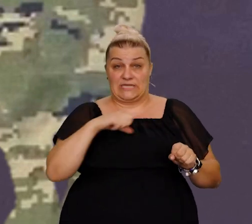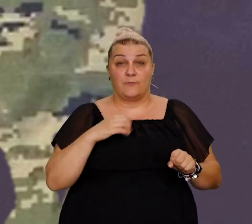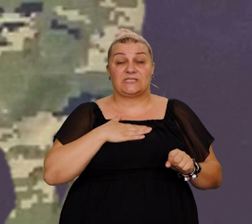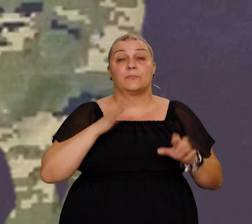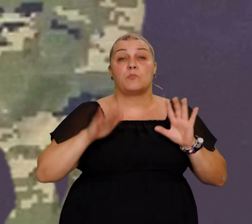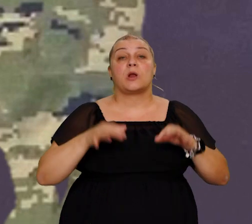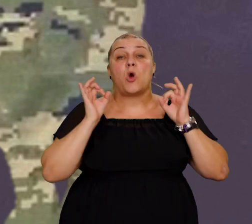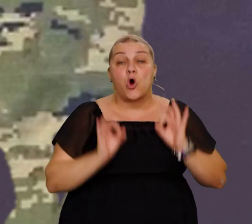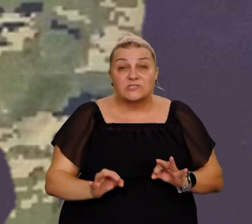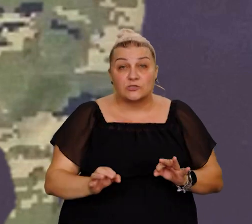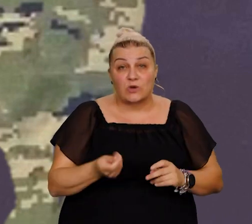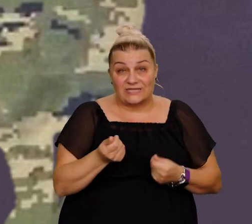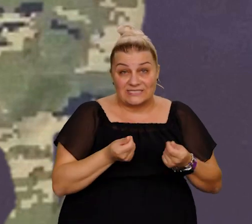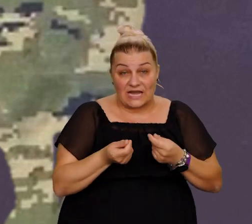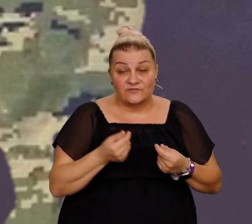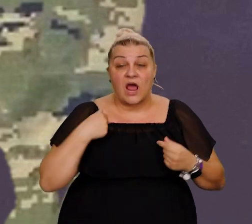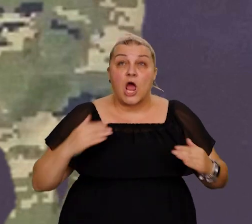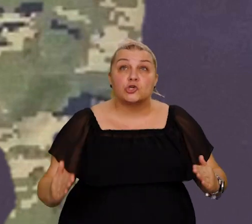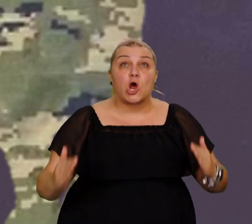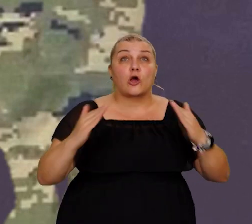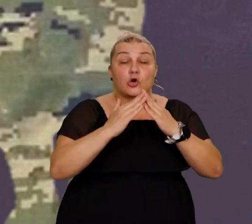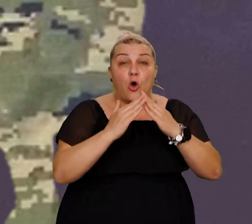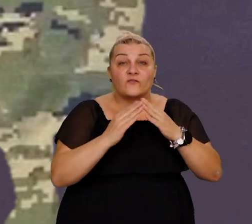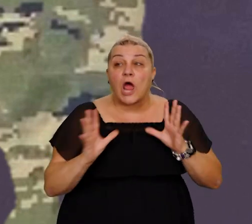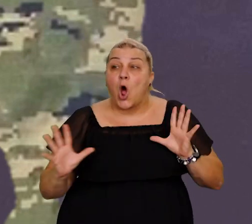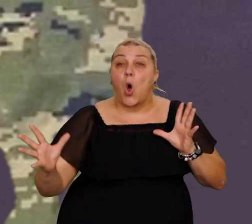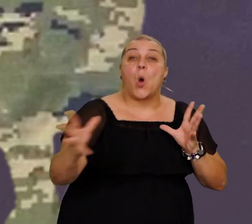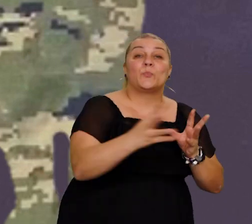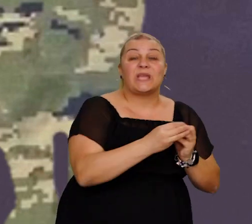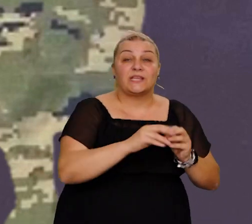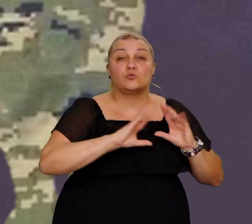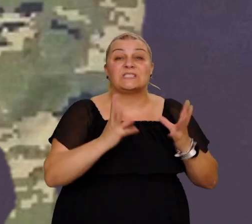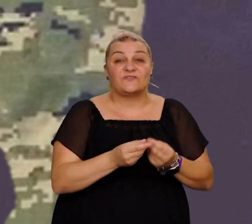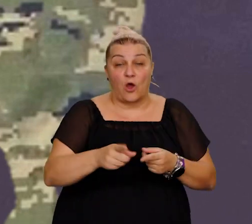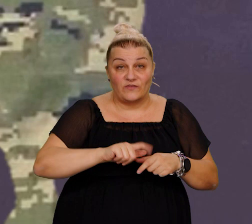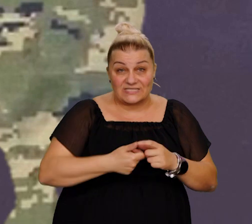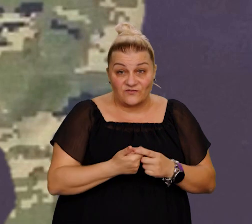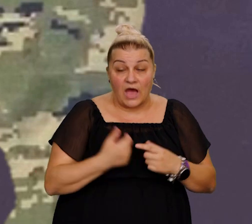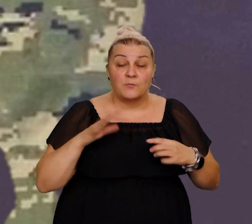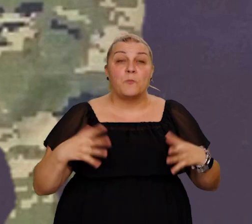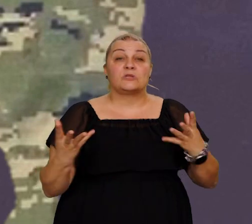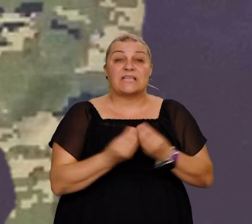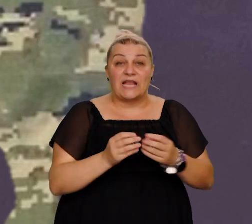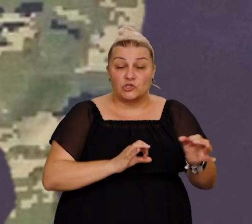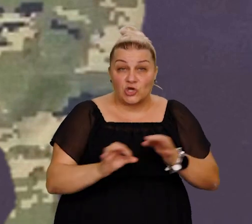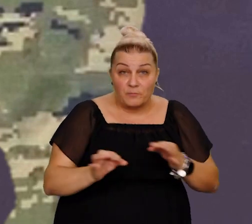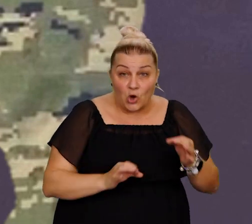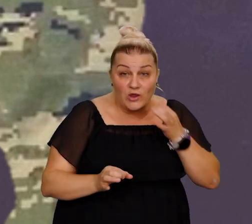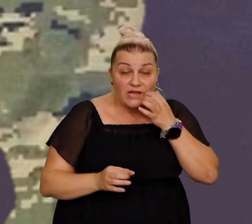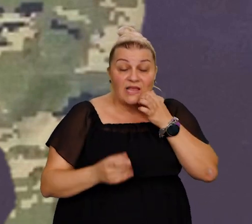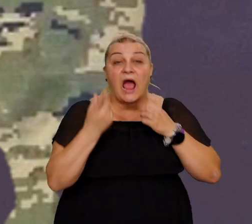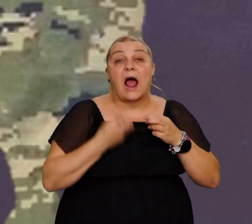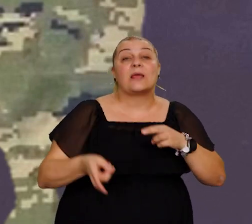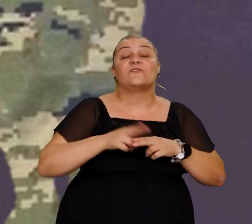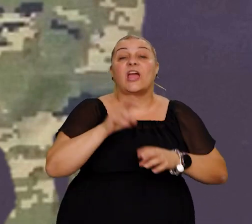osiguravamo sredstva, naša krovna organizacija objedinjuje te sve stvari, zajednički neke projekte radimo,